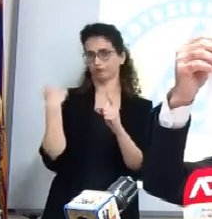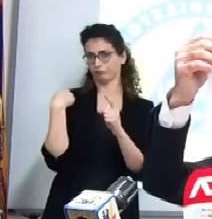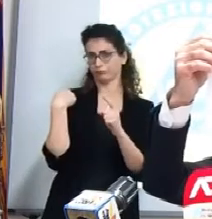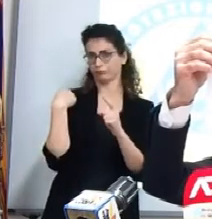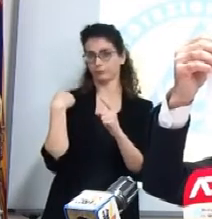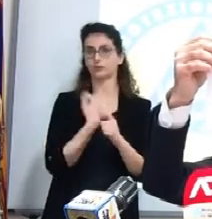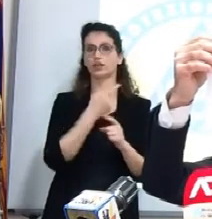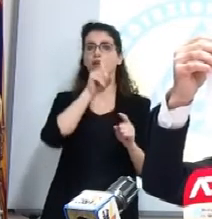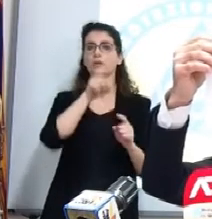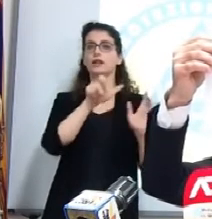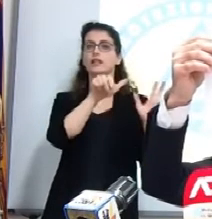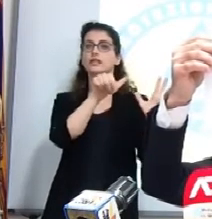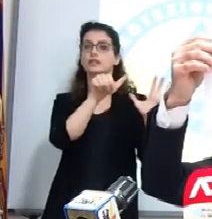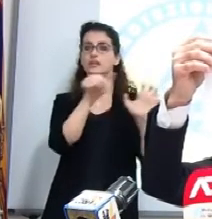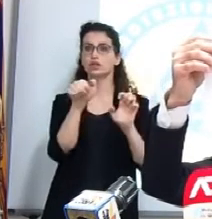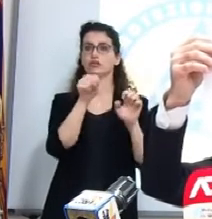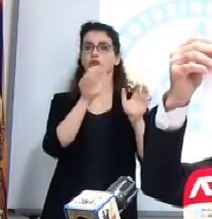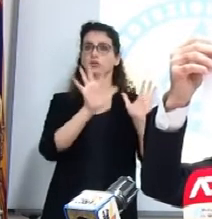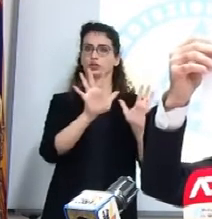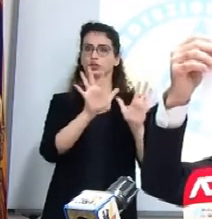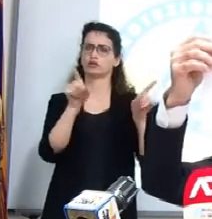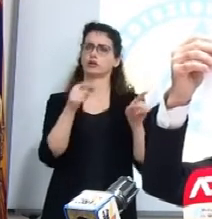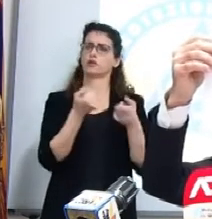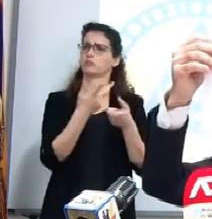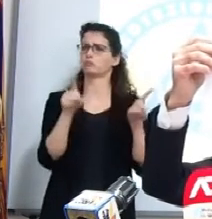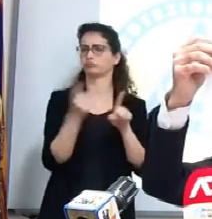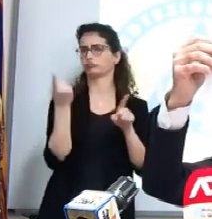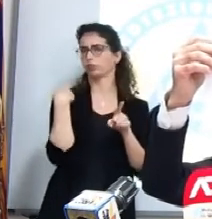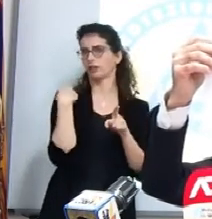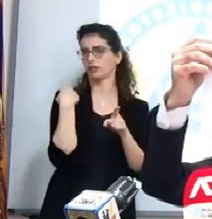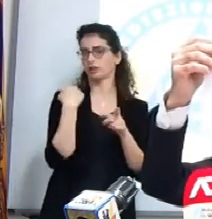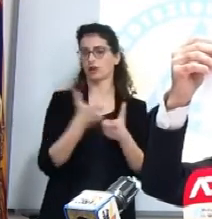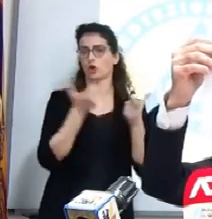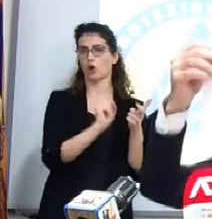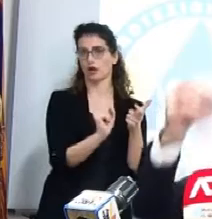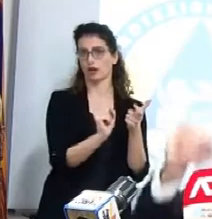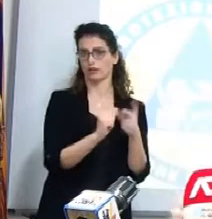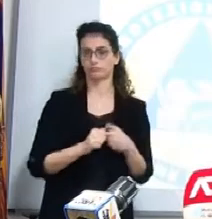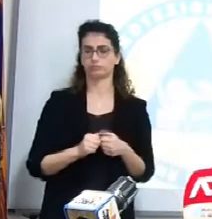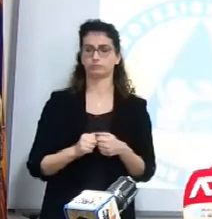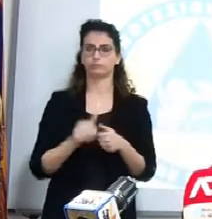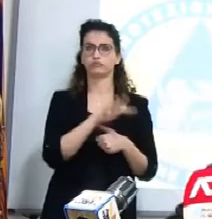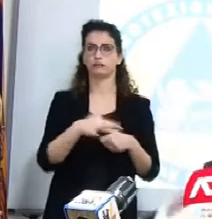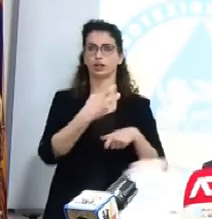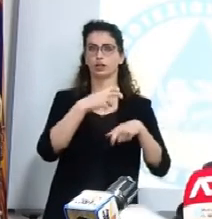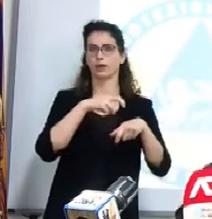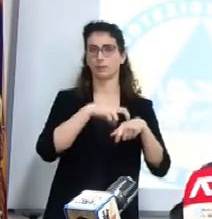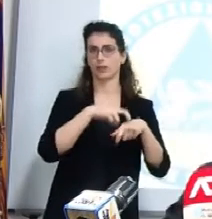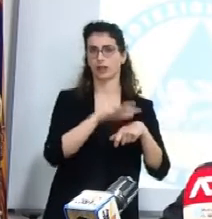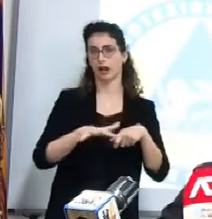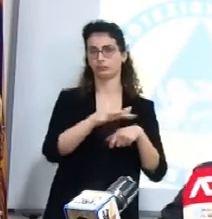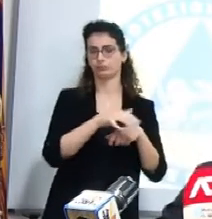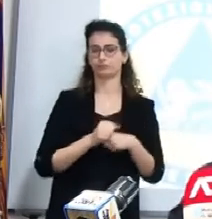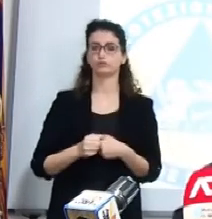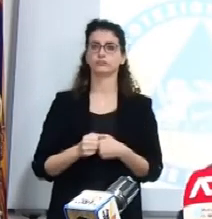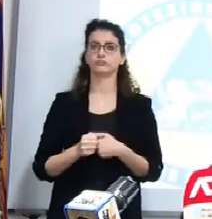stabile la situazione clinica è invariata nei reparti non critici che accolgono 1610 pazienti sono invece otto i nuovi